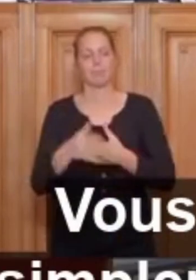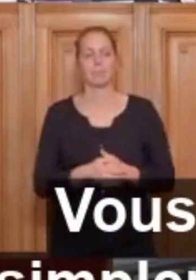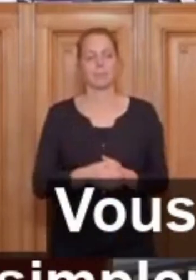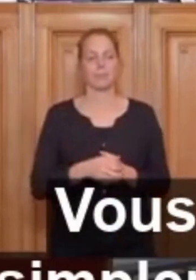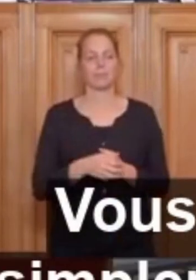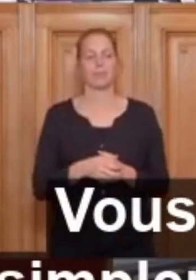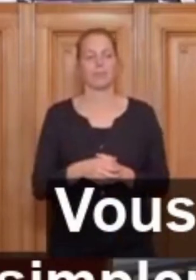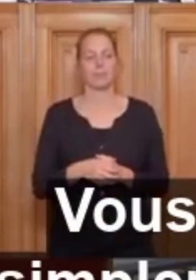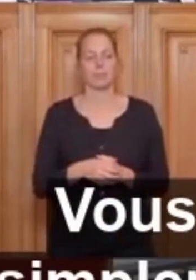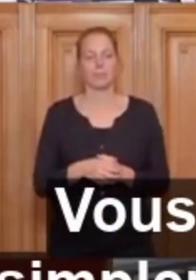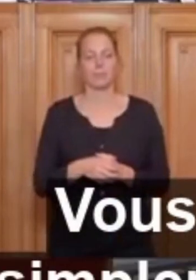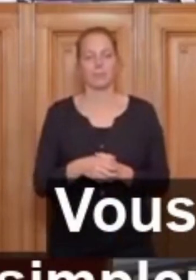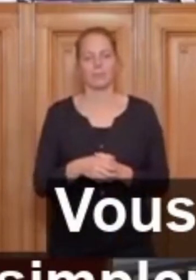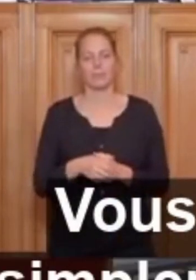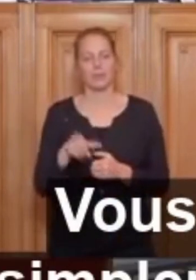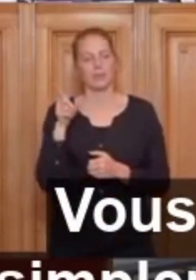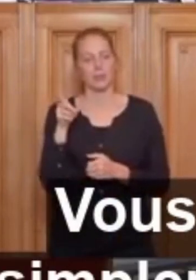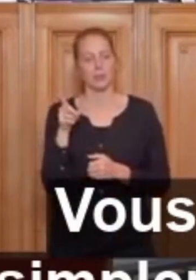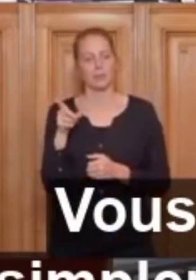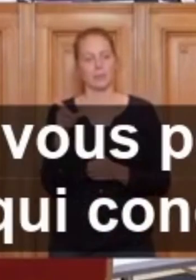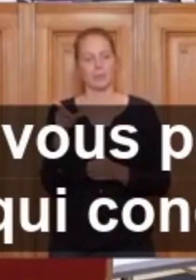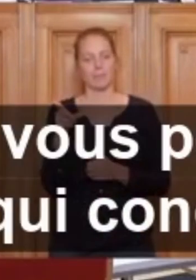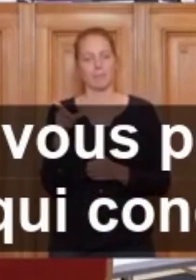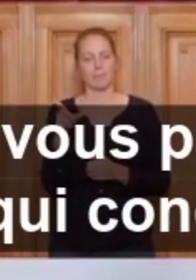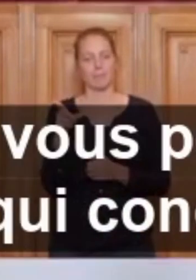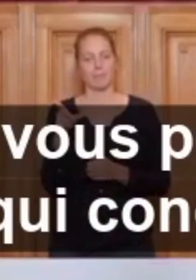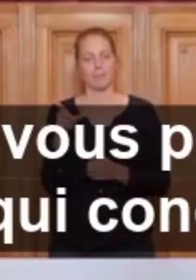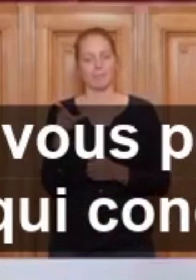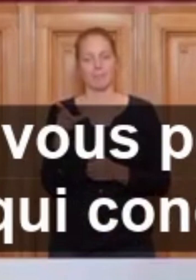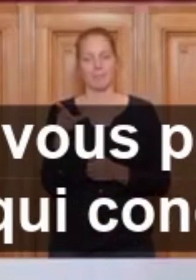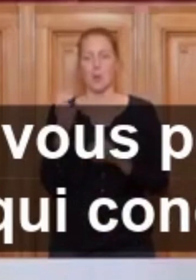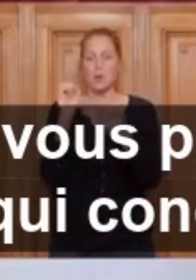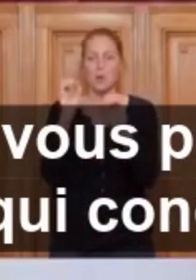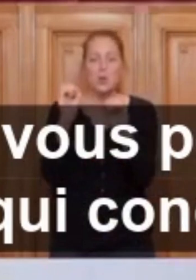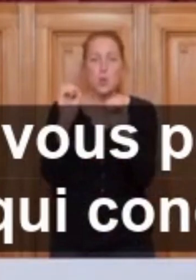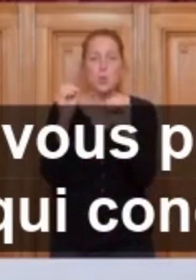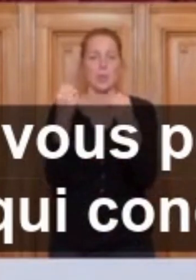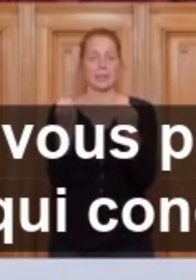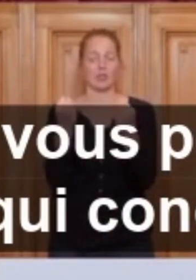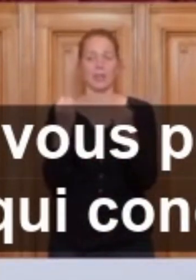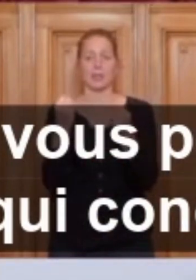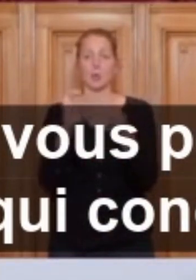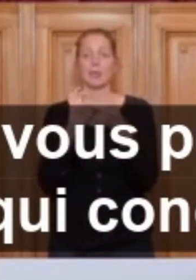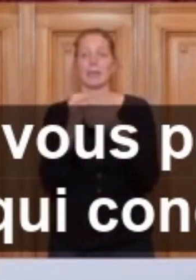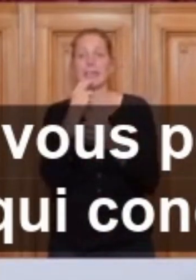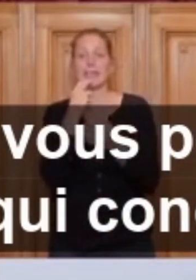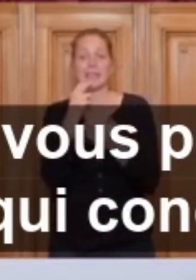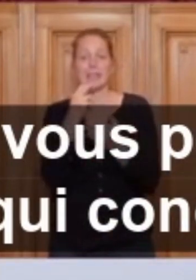ihr, die hat einfach keine Sicherheit, die ihr da ist, könnt an der